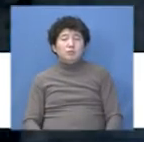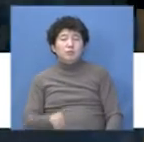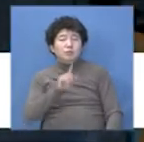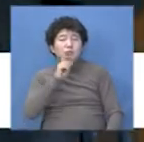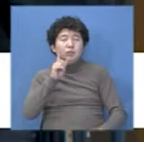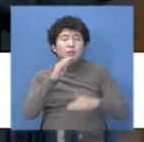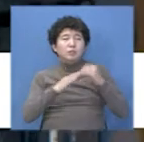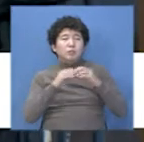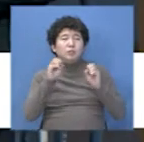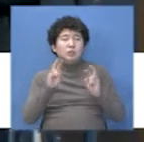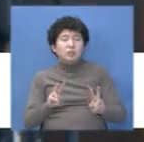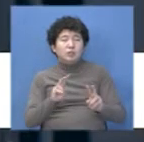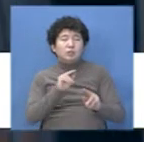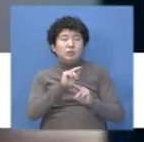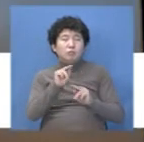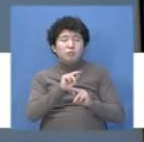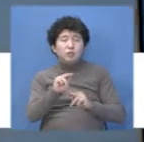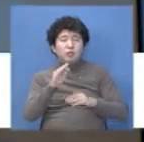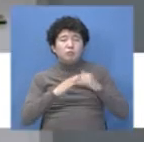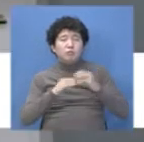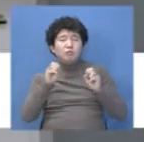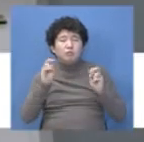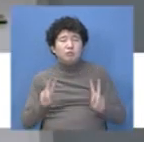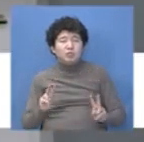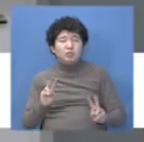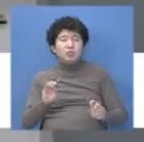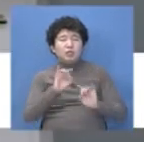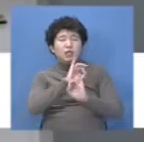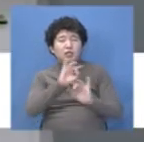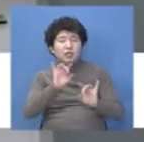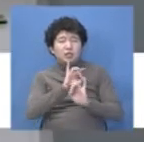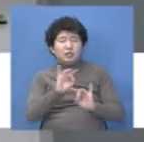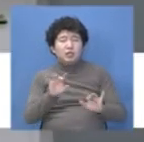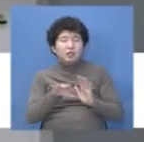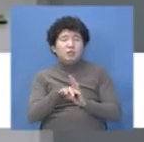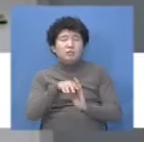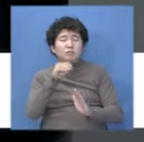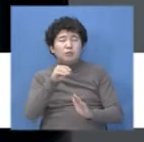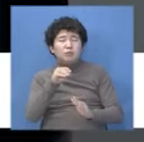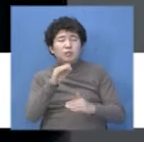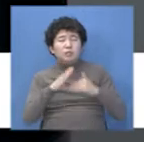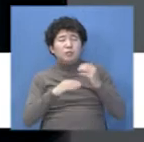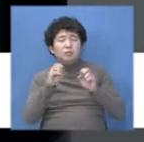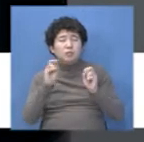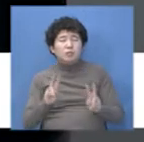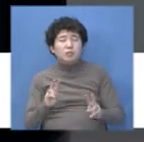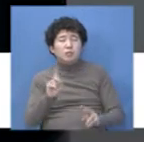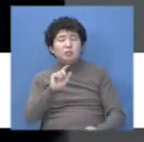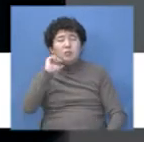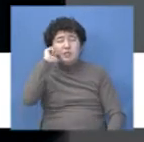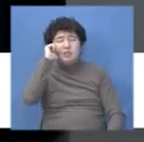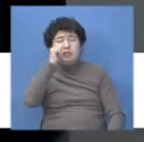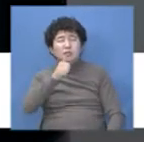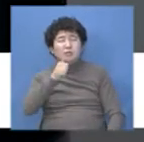специалистов, обучает их искусству своей профессии и рассказывает о тонкостях выбранной ими специальности. Все для того, чтобы завтра эти юноши